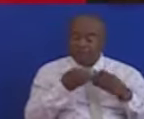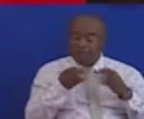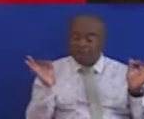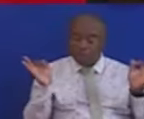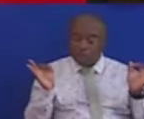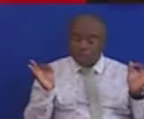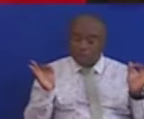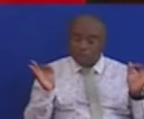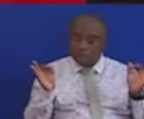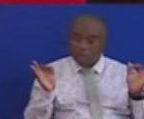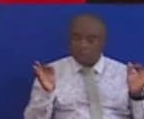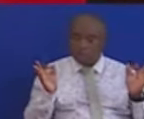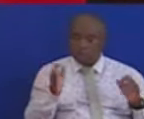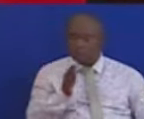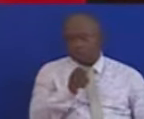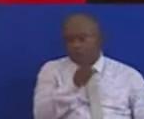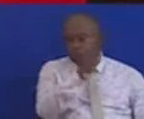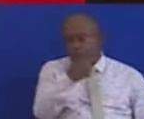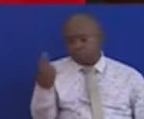umefanananaye